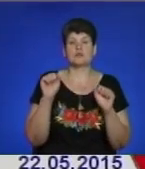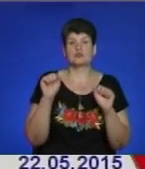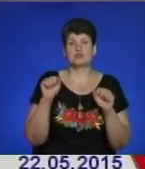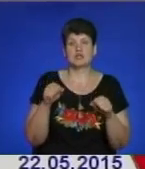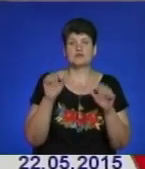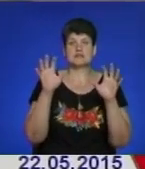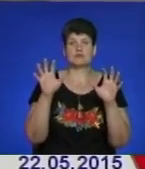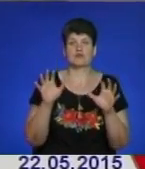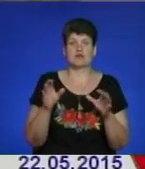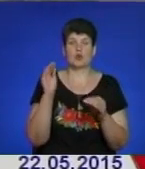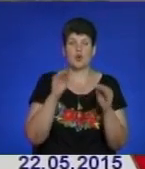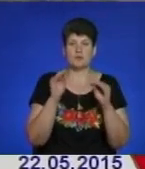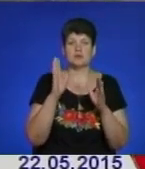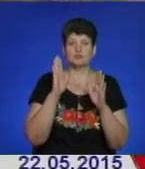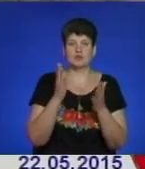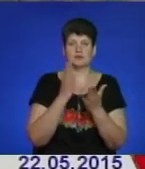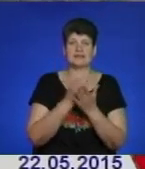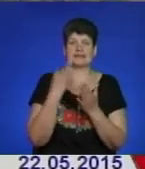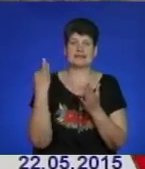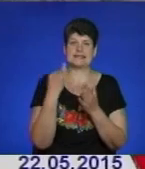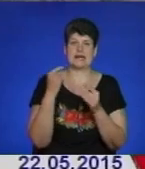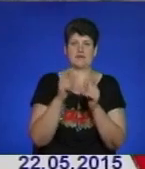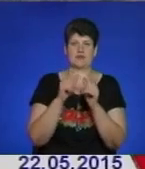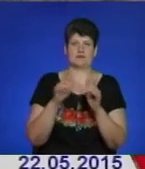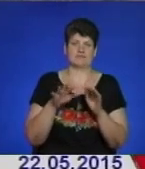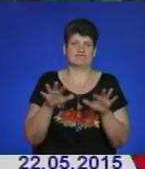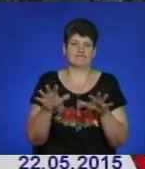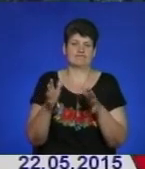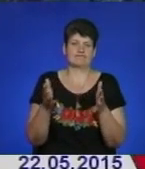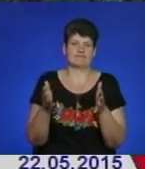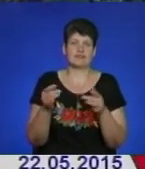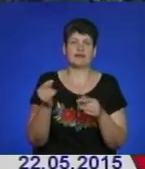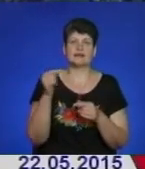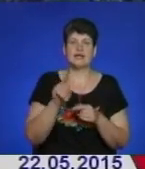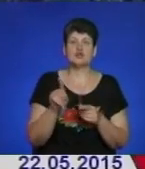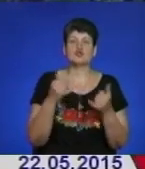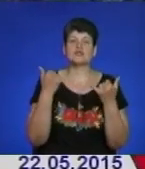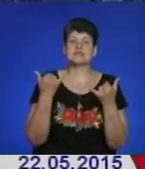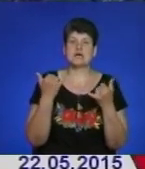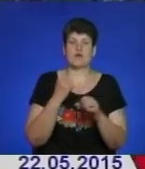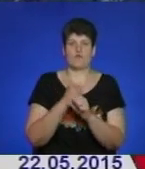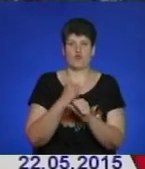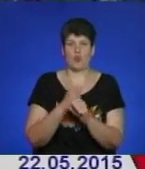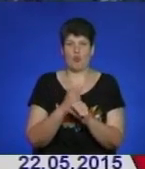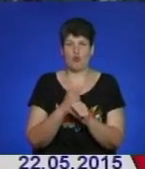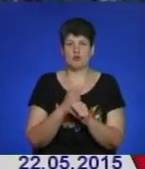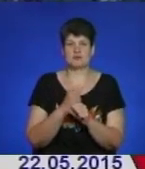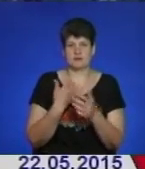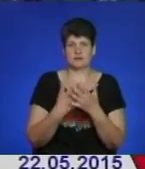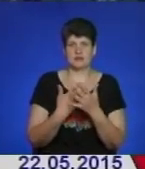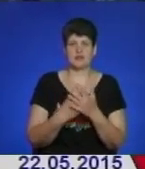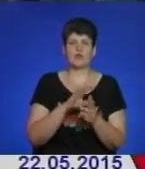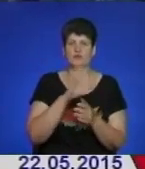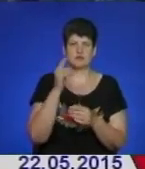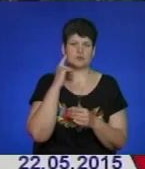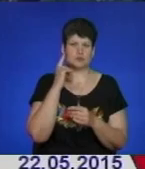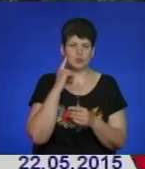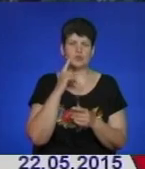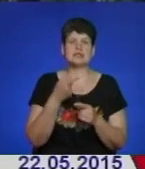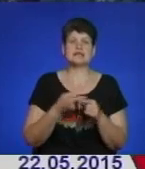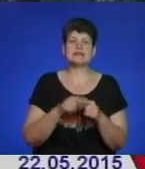комплекс таки поповниться кількома цікавими об'єктами. Те, що зараз в роботі, скажімо так, і усіх на слуху, це